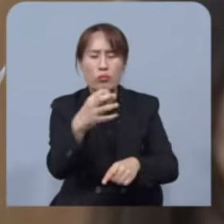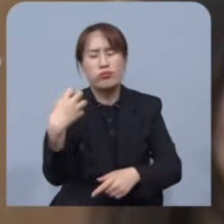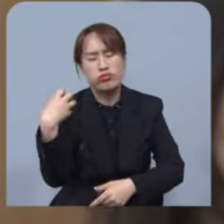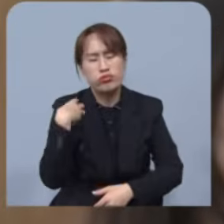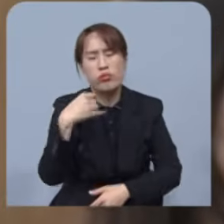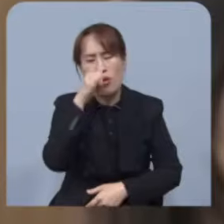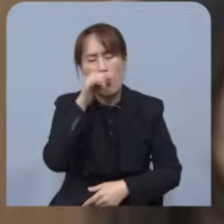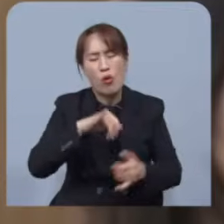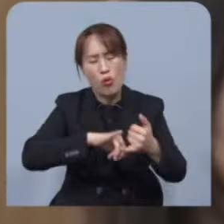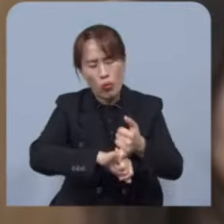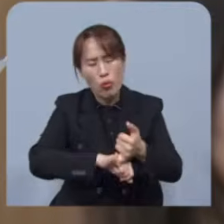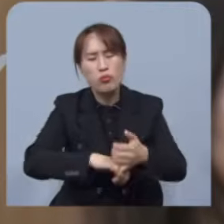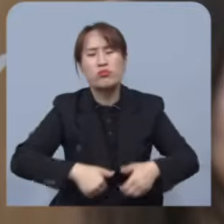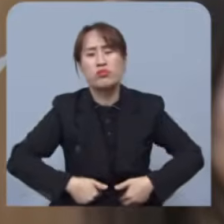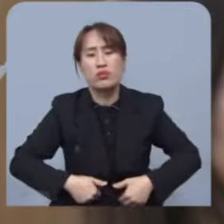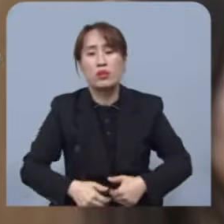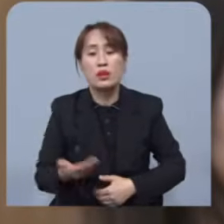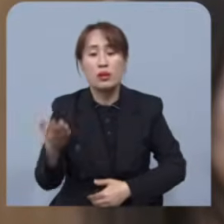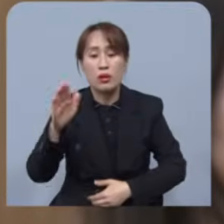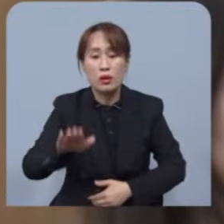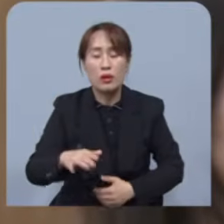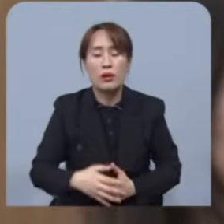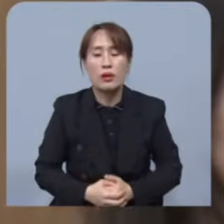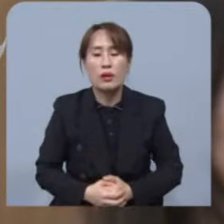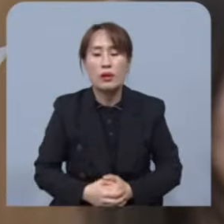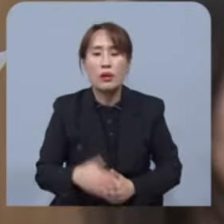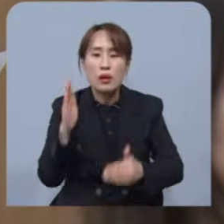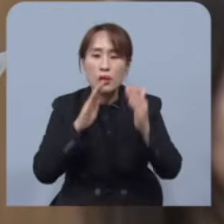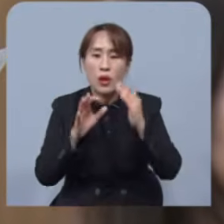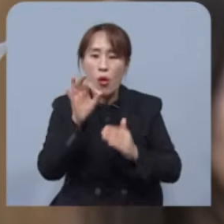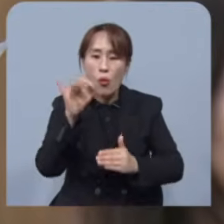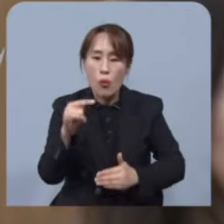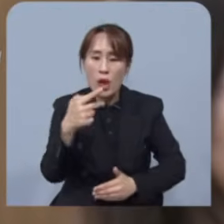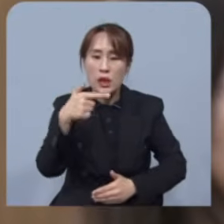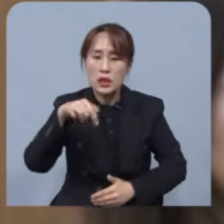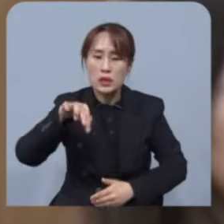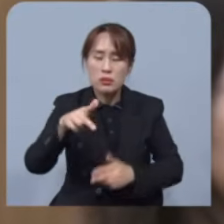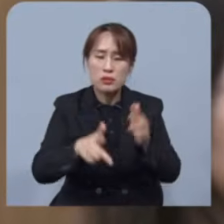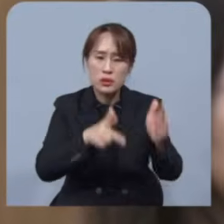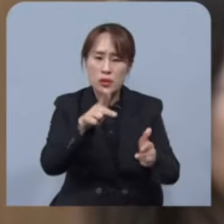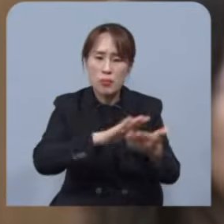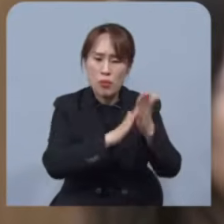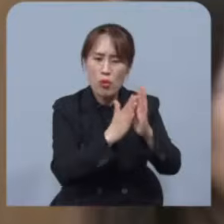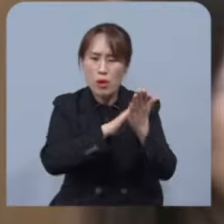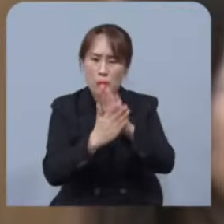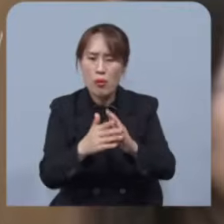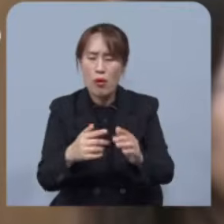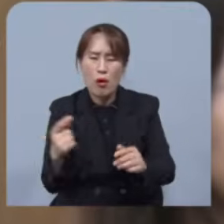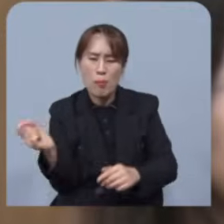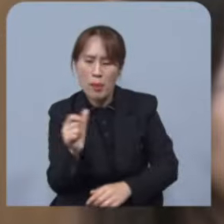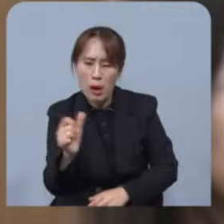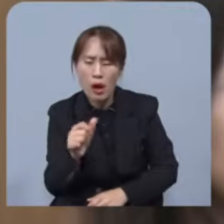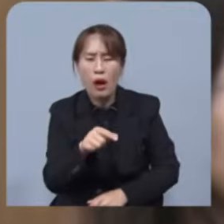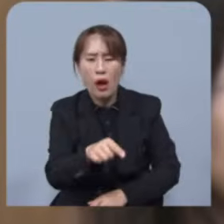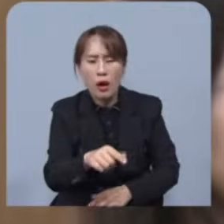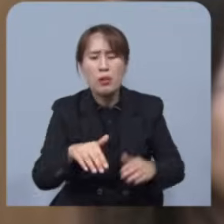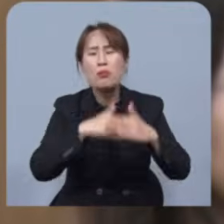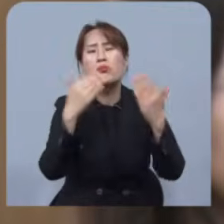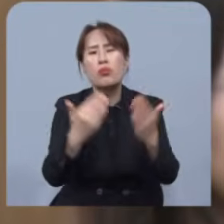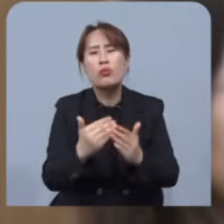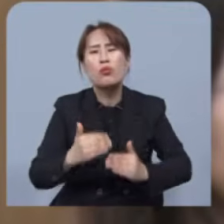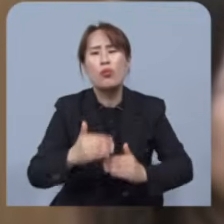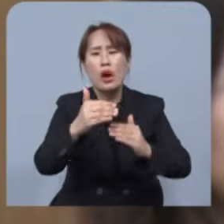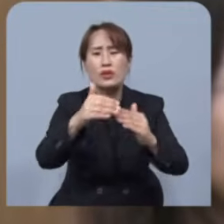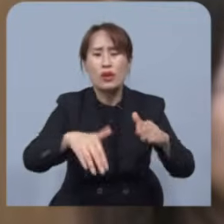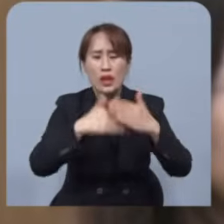단계를 반드시 거쳐야 합니다. 그런데 에스테틱이나 웰니스 분야는 시장의 변화 속도가 굉장히 빠르기 때문에 이 모든 과정을